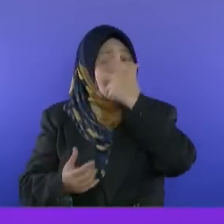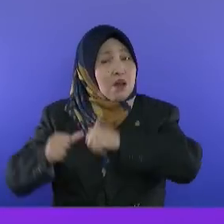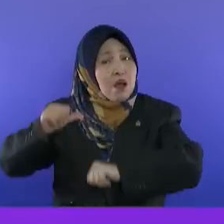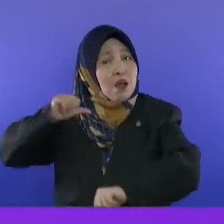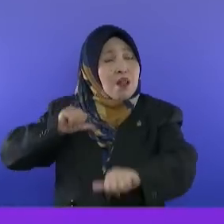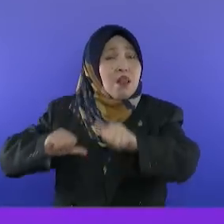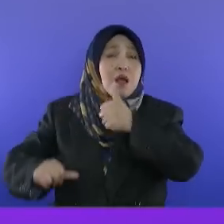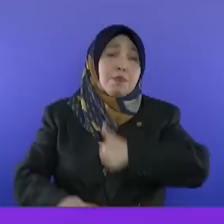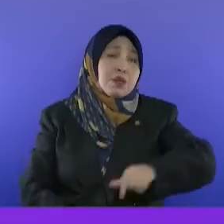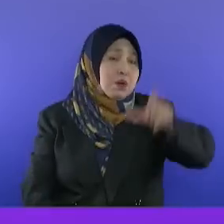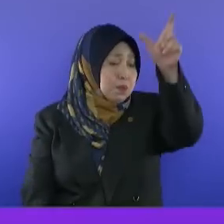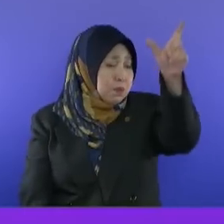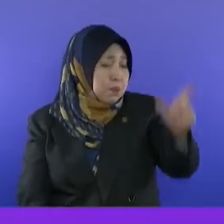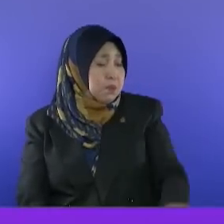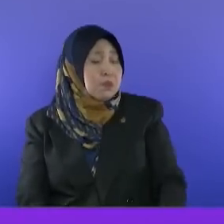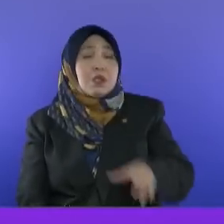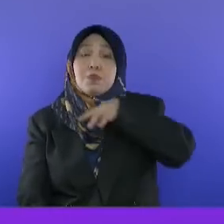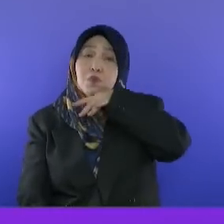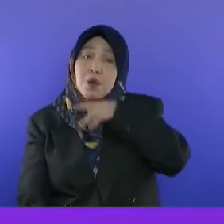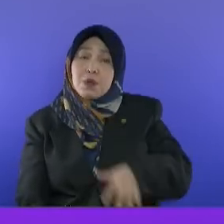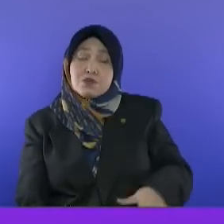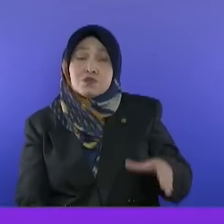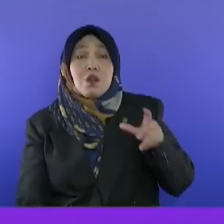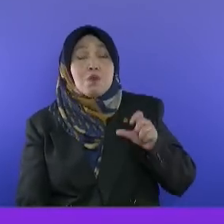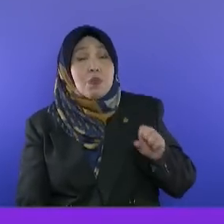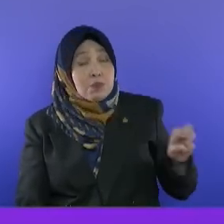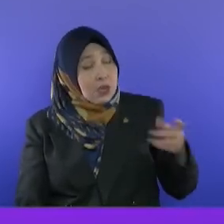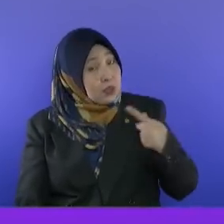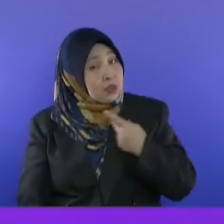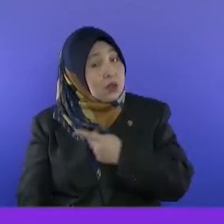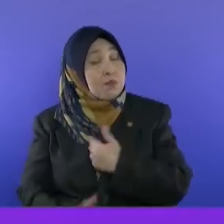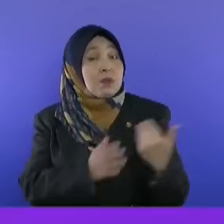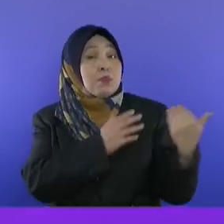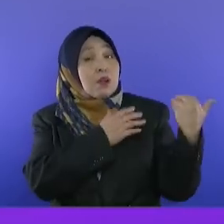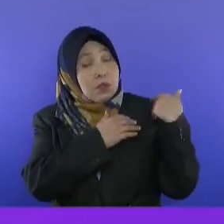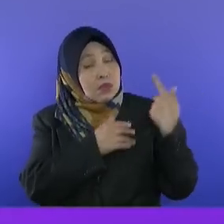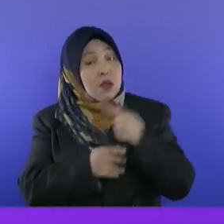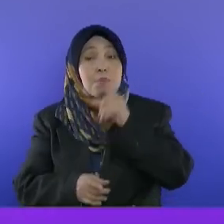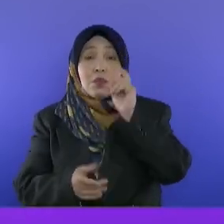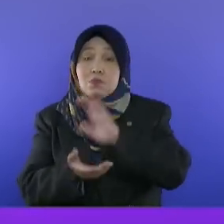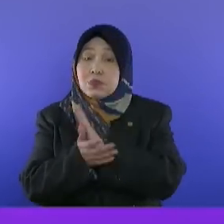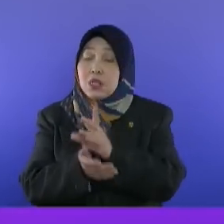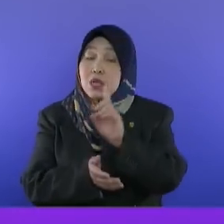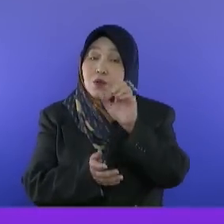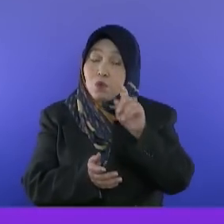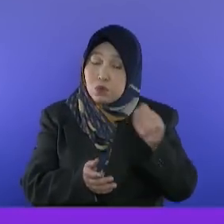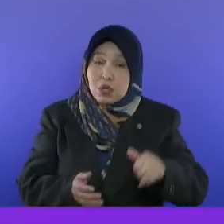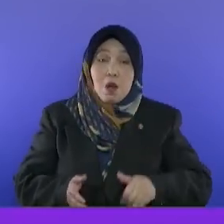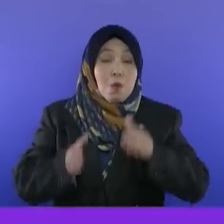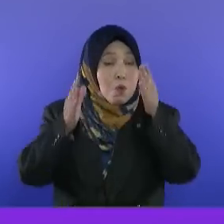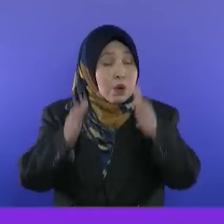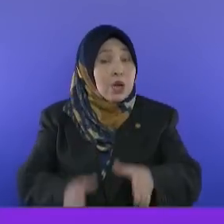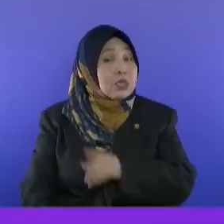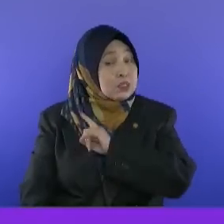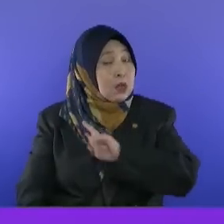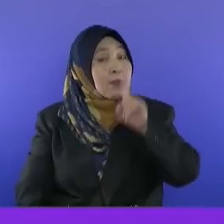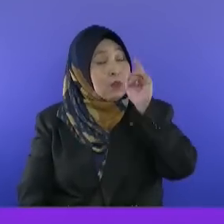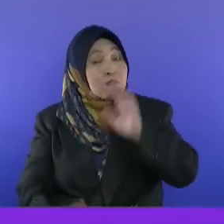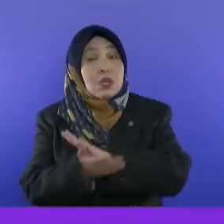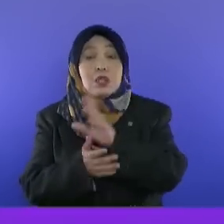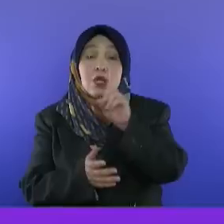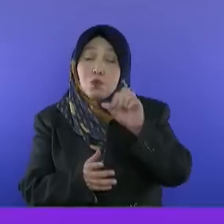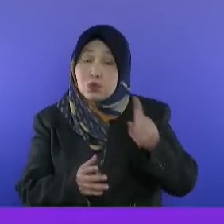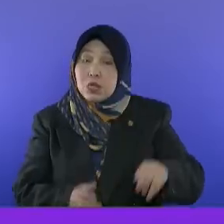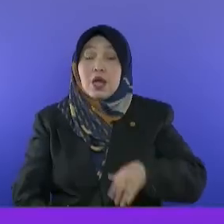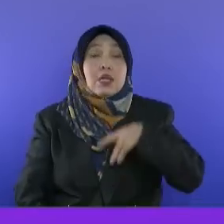pada nabi Muhammad Shallallahu Alaihi Wasallam bagi kita perlu menjadi duta misalnya umat Islam perlu menjadi duta kalau